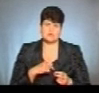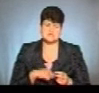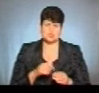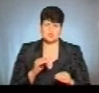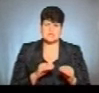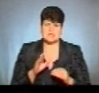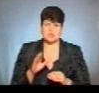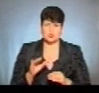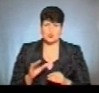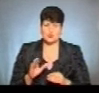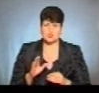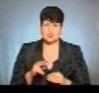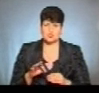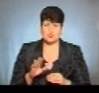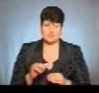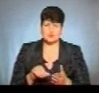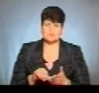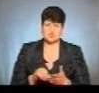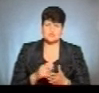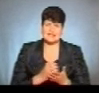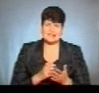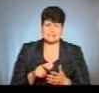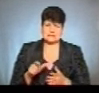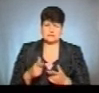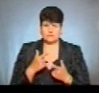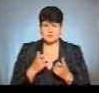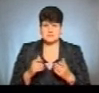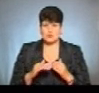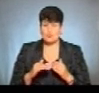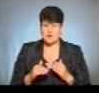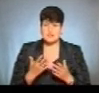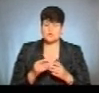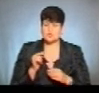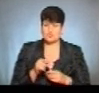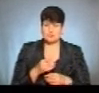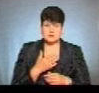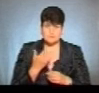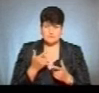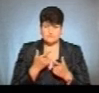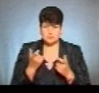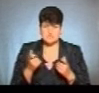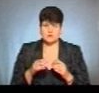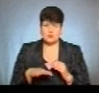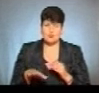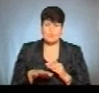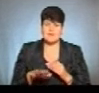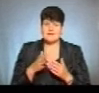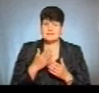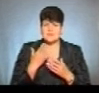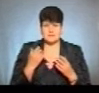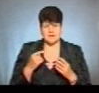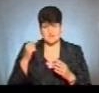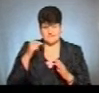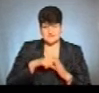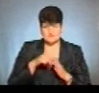складову і на присутність кандидата в інформаційному полі. Якщо його немає в інформаційному полі, немає в